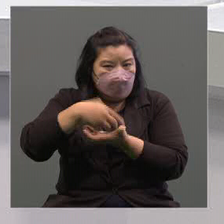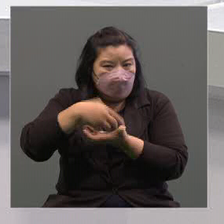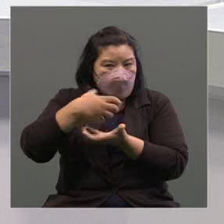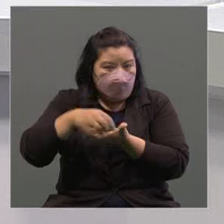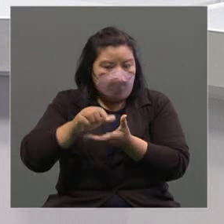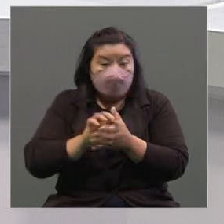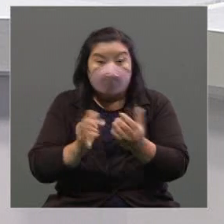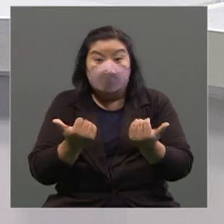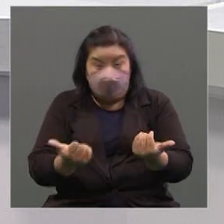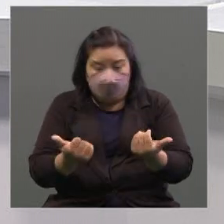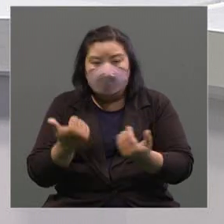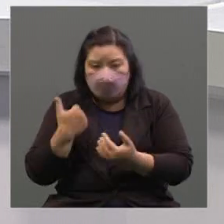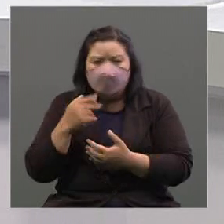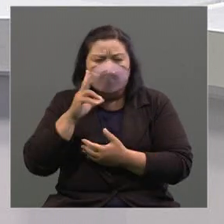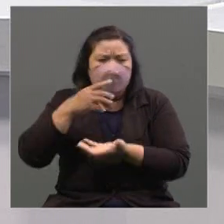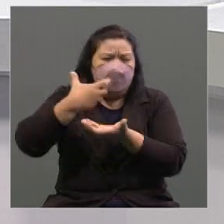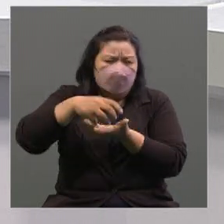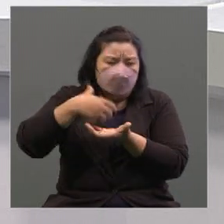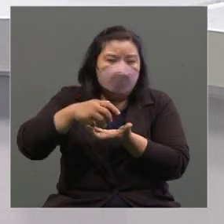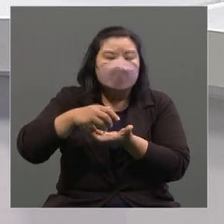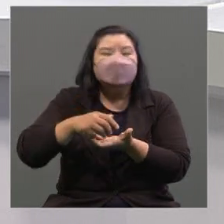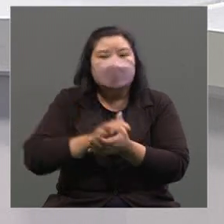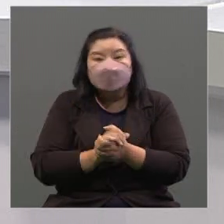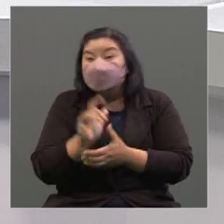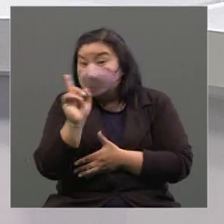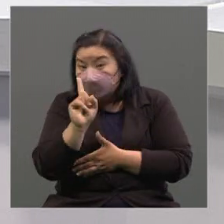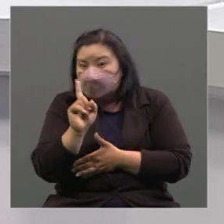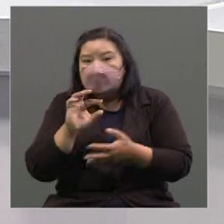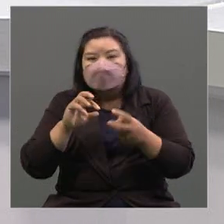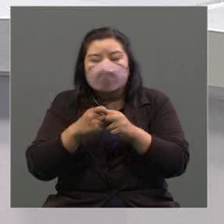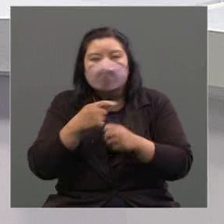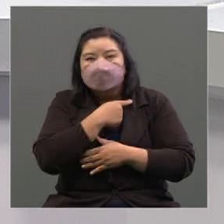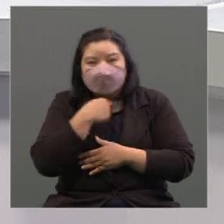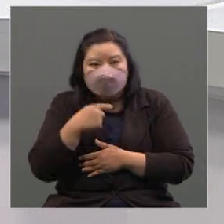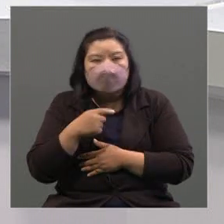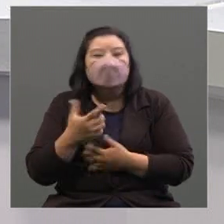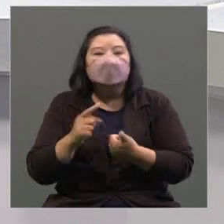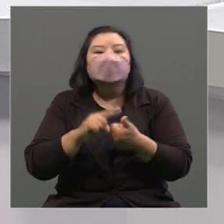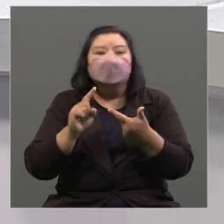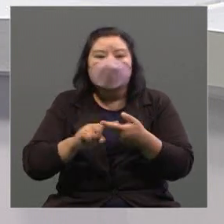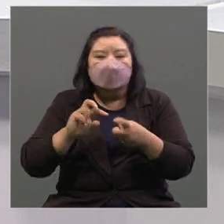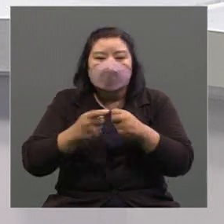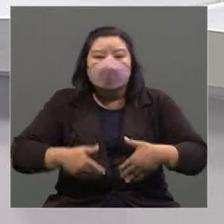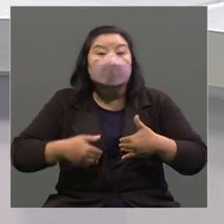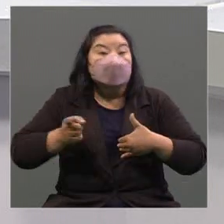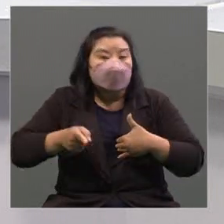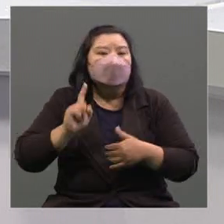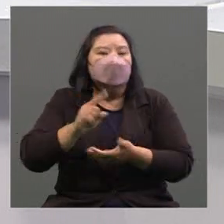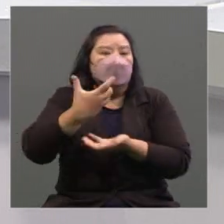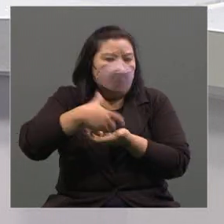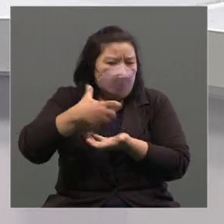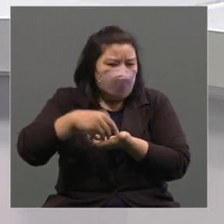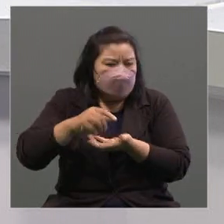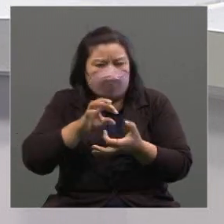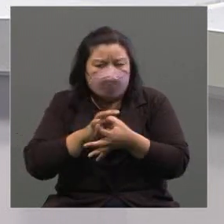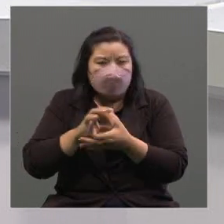แต่ว่าช่วงแรกยังคงมีข่าวสารความเคลื่อนไหวไม่ว่าจะเป็นคดีอาชญากรรมต่างๆหรือว่าเรื่องใกล้ตัวเราที่จะต้องมาบอกเล่าแล้วก็